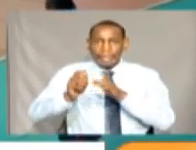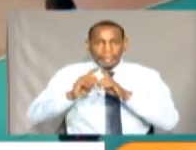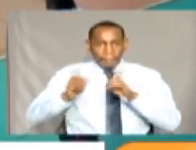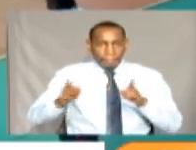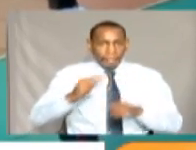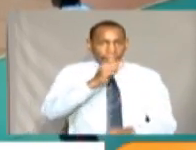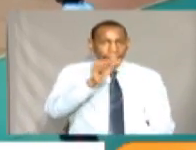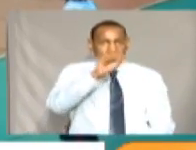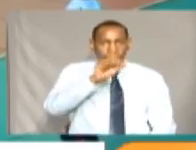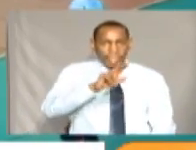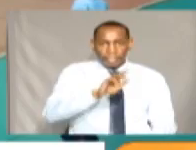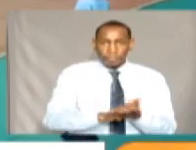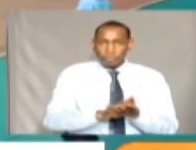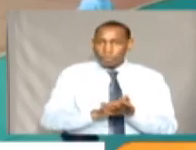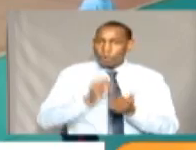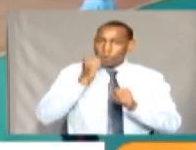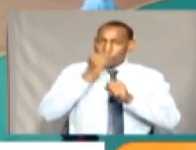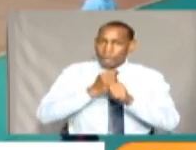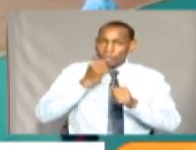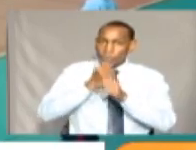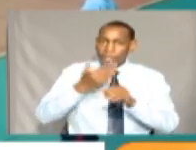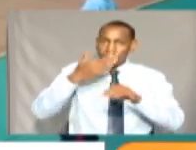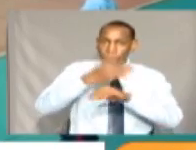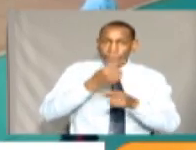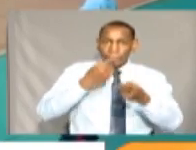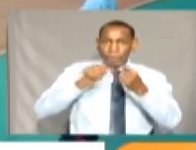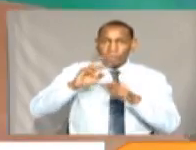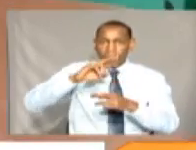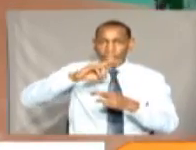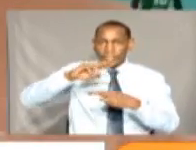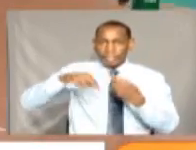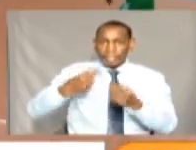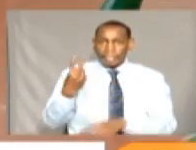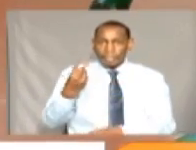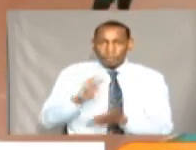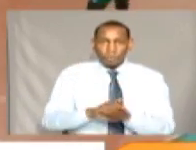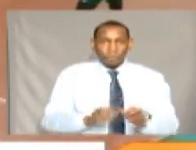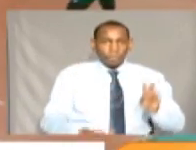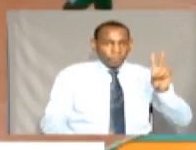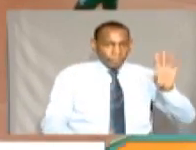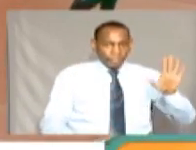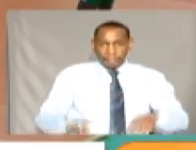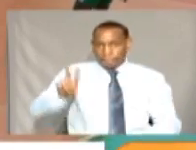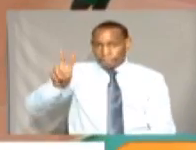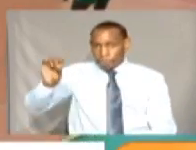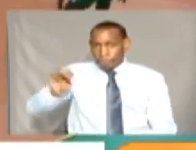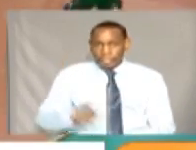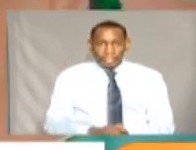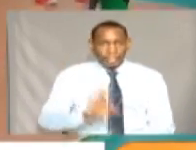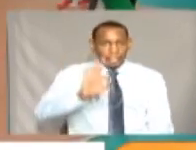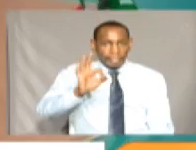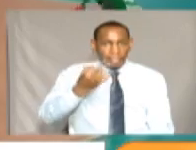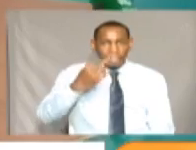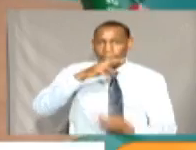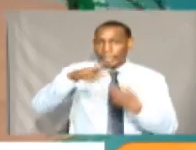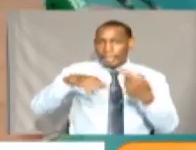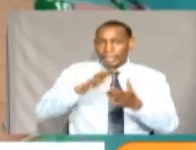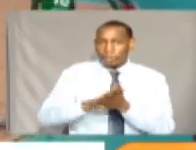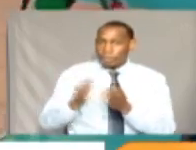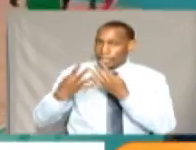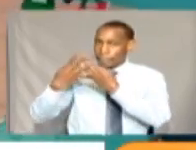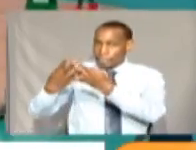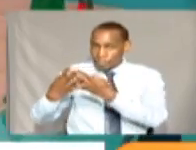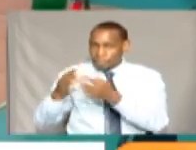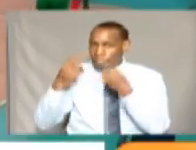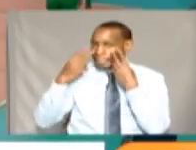lakini GSU walizindua mbinu mbadala na wakanyakua seti ya pili pia kwa alama 25-20. Naam, katika seti ya tatu Magereza